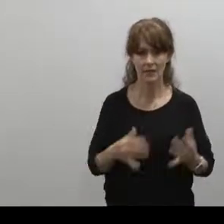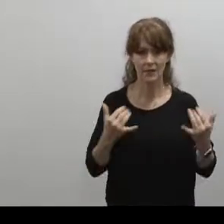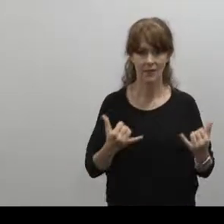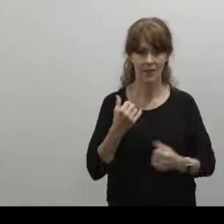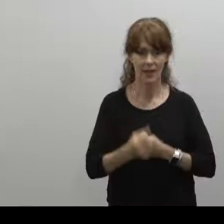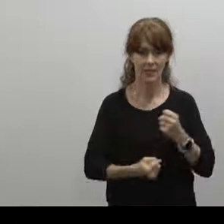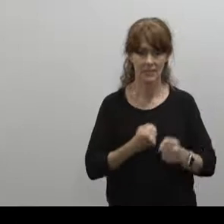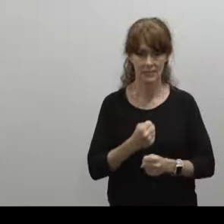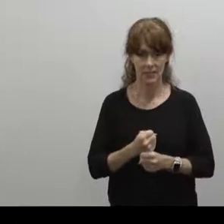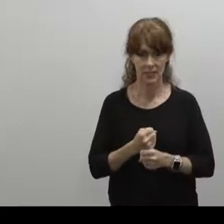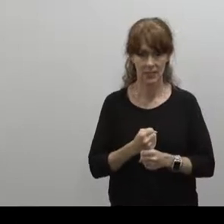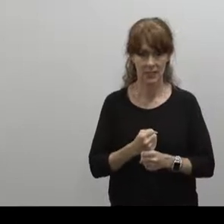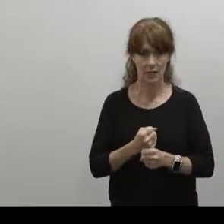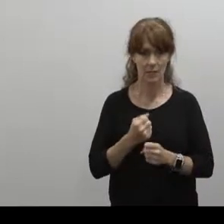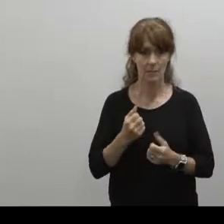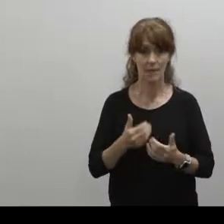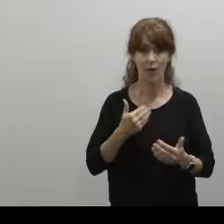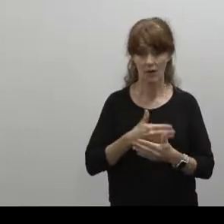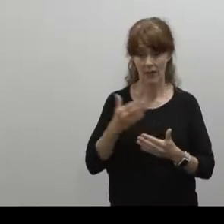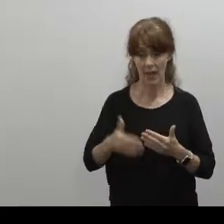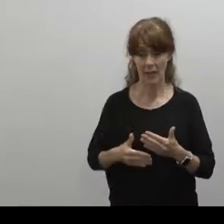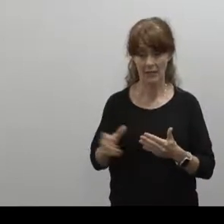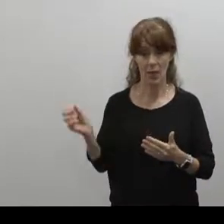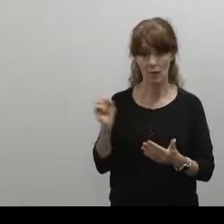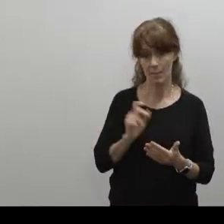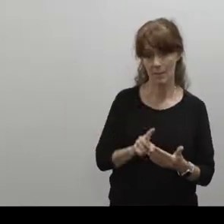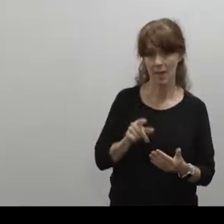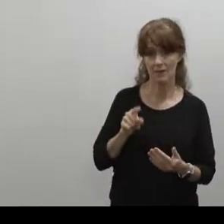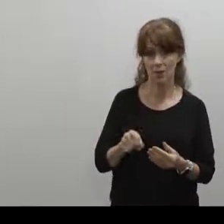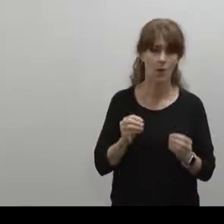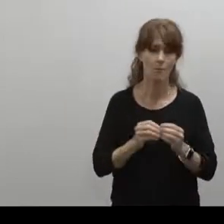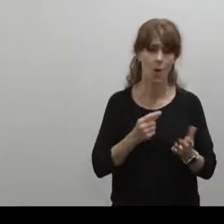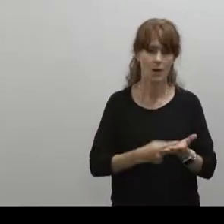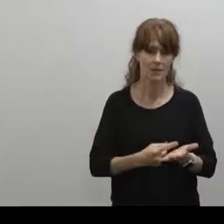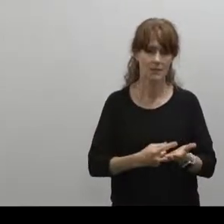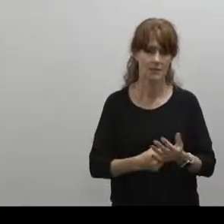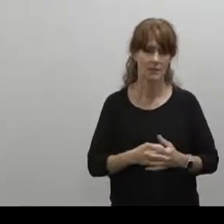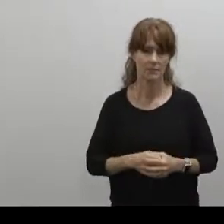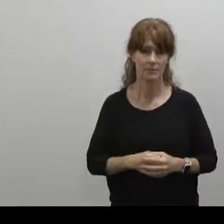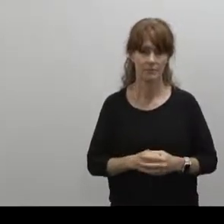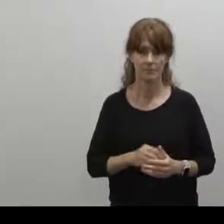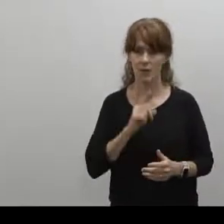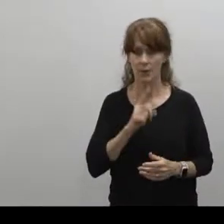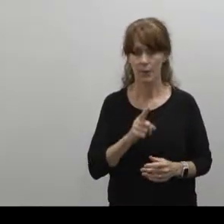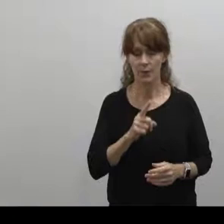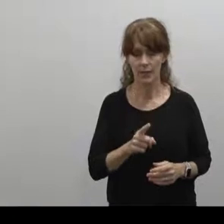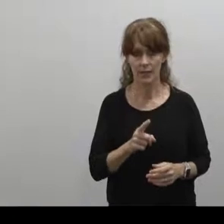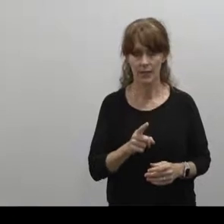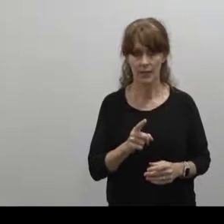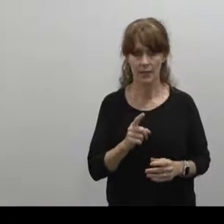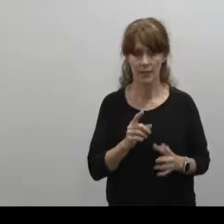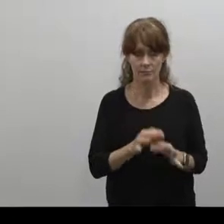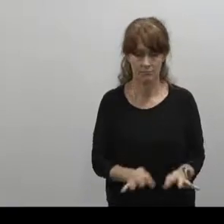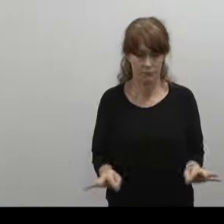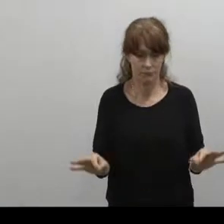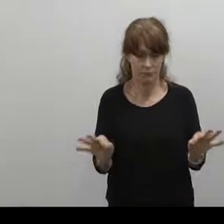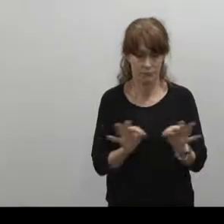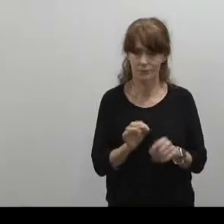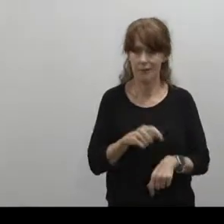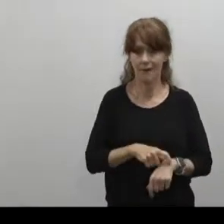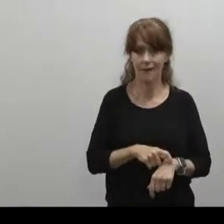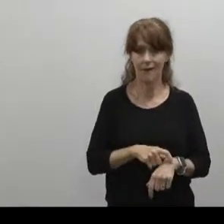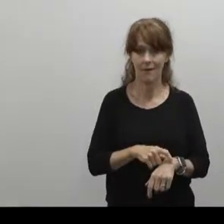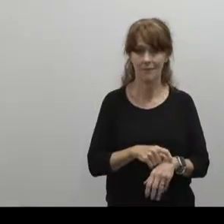quạt nâng chạy chạy chạy bí sạc cam mập hiếp xâm rạp cho nam ní hai quạt nâng chạy chạy bằng thaym tiết bà sân chạy chạy chạy lời bằng toàn bàn cục